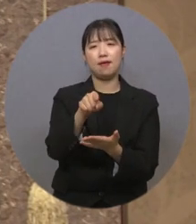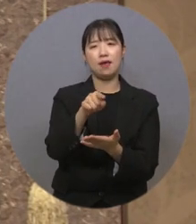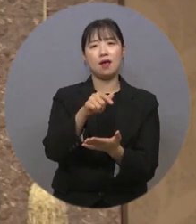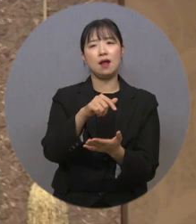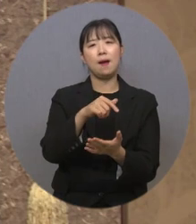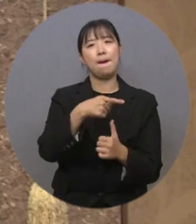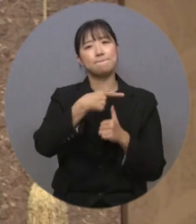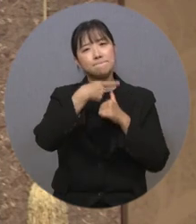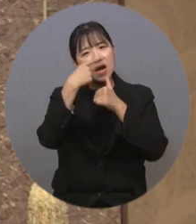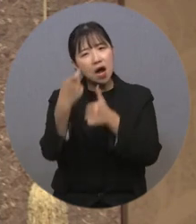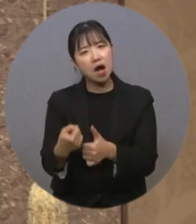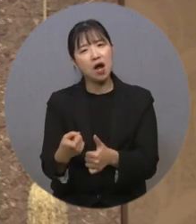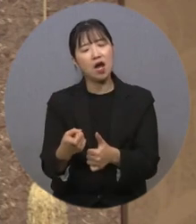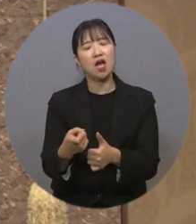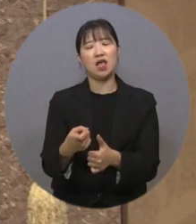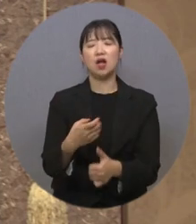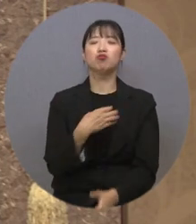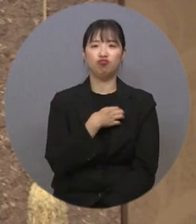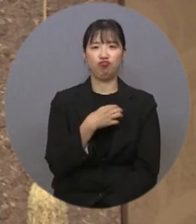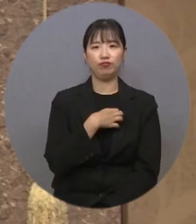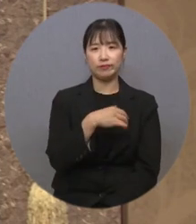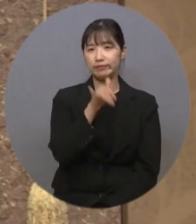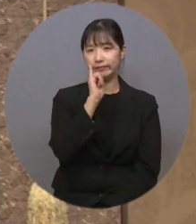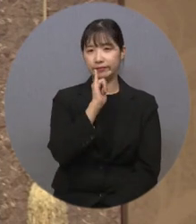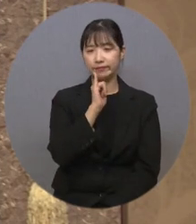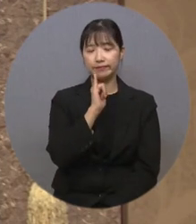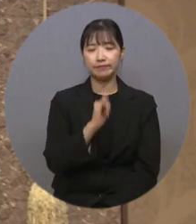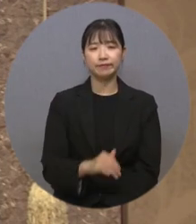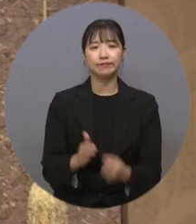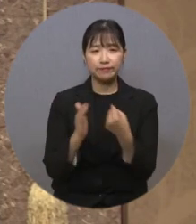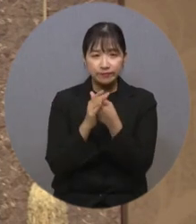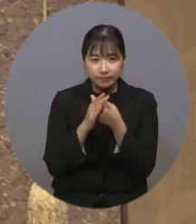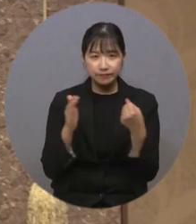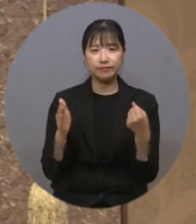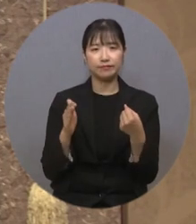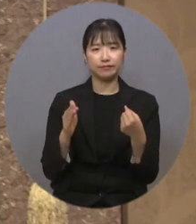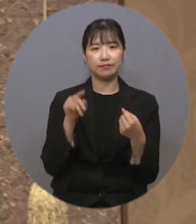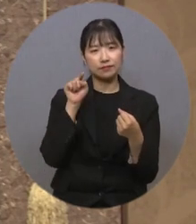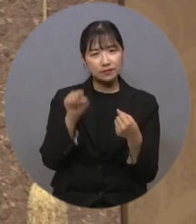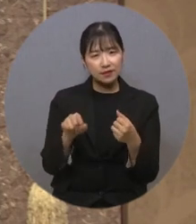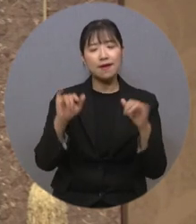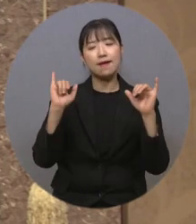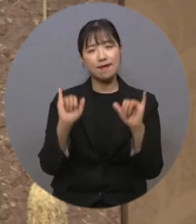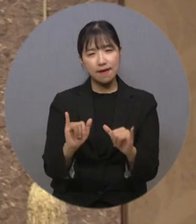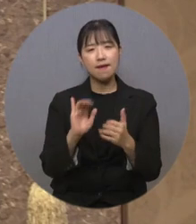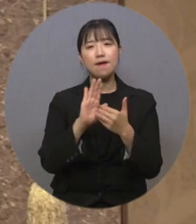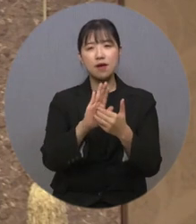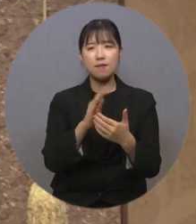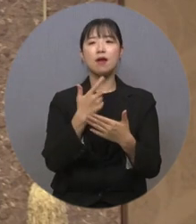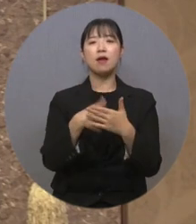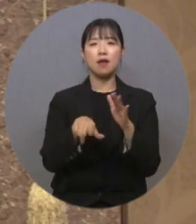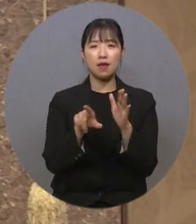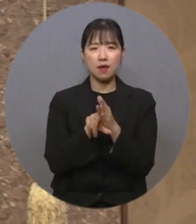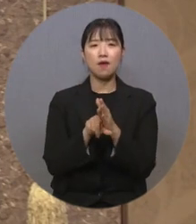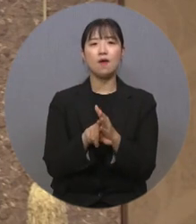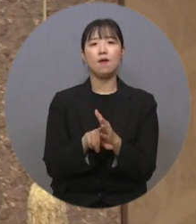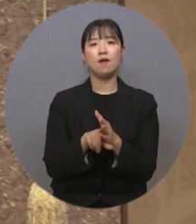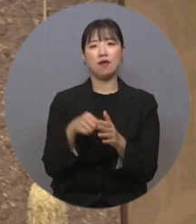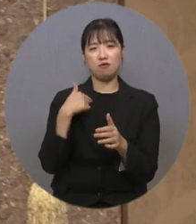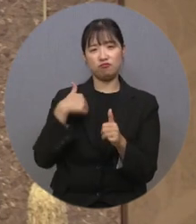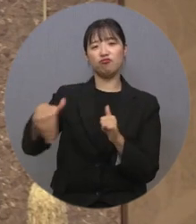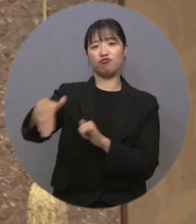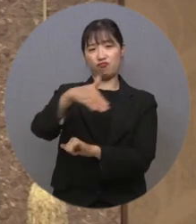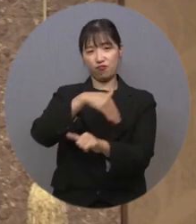사회의 어두운 그늘과 손잡을 수도 있는 거죠. 그래서 그러한 것을 예방하는 측면에서라도 우리